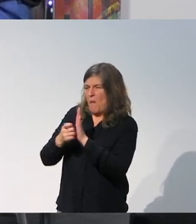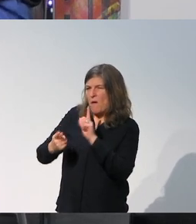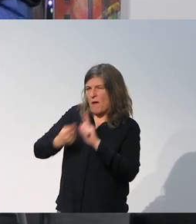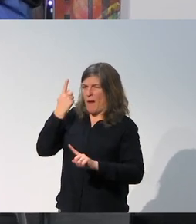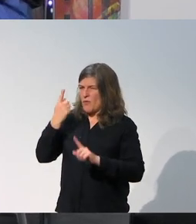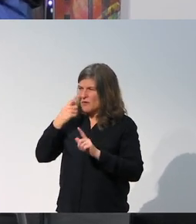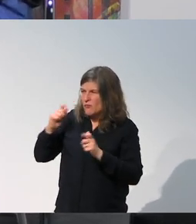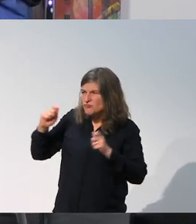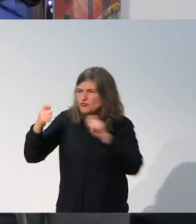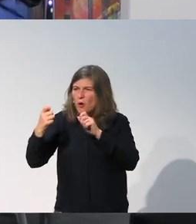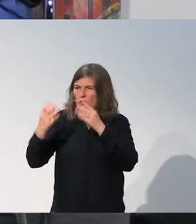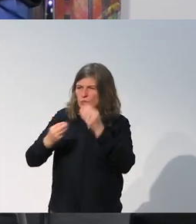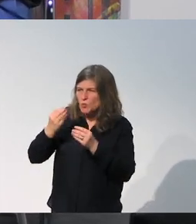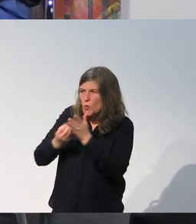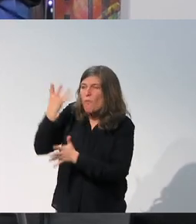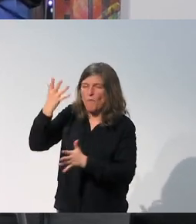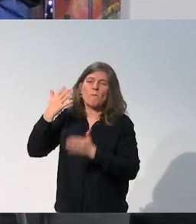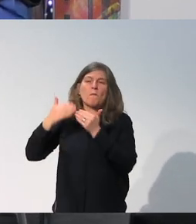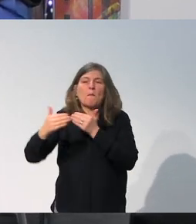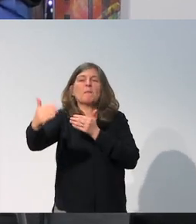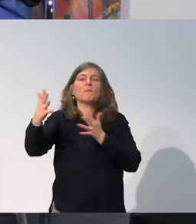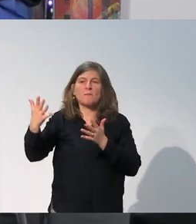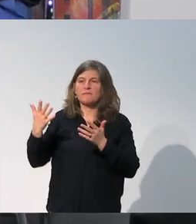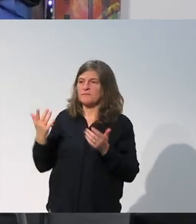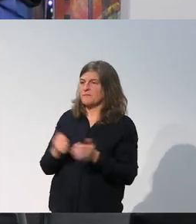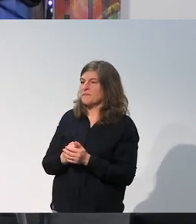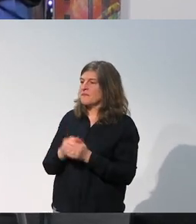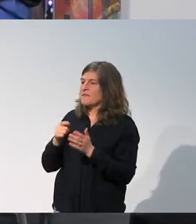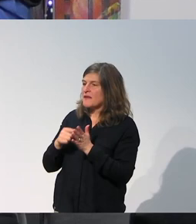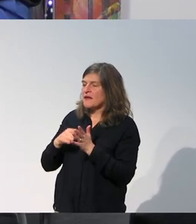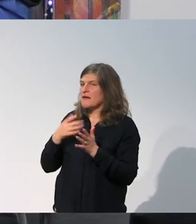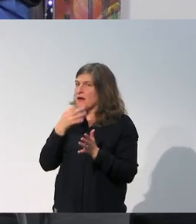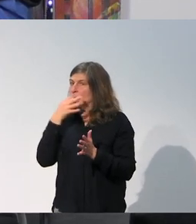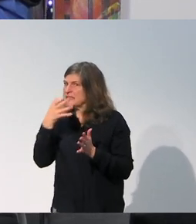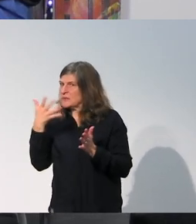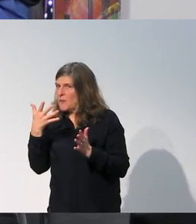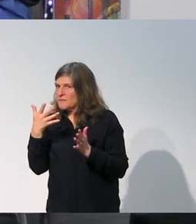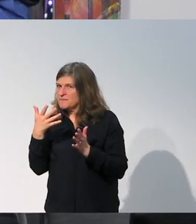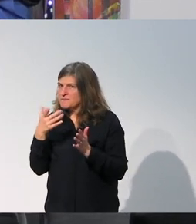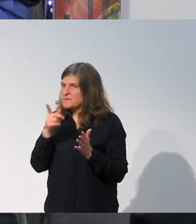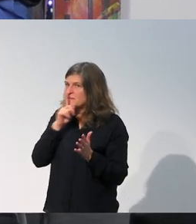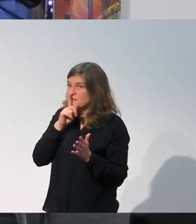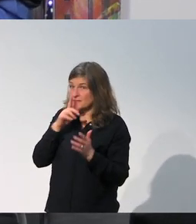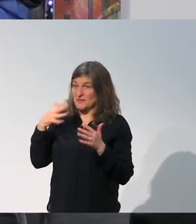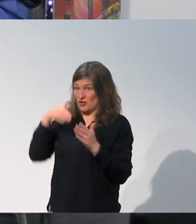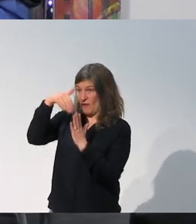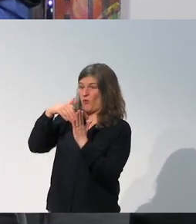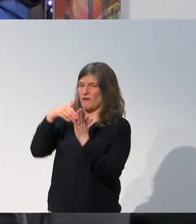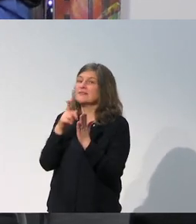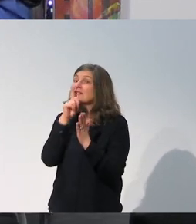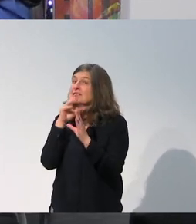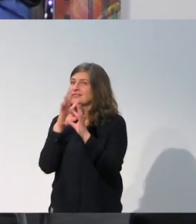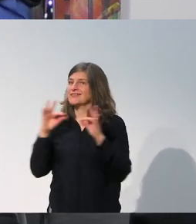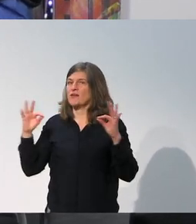parler. Que dire et que taire de ce livre ? Déjà dire le silence, même